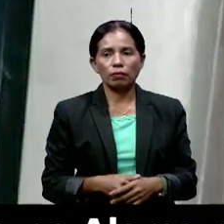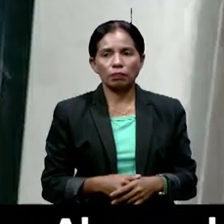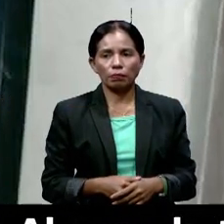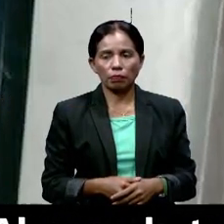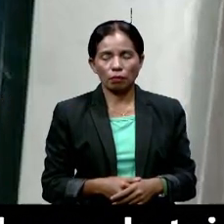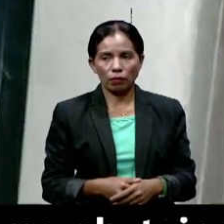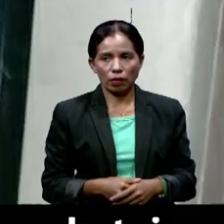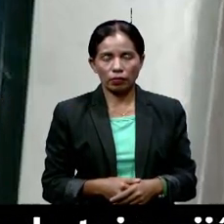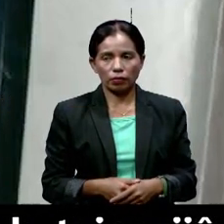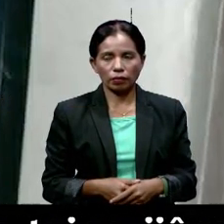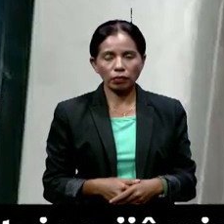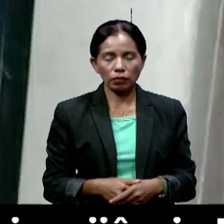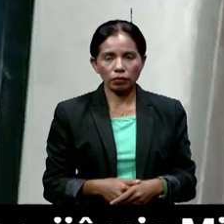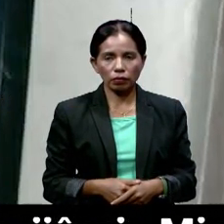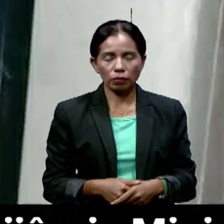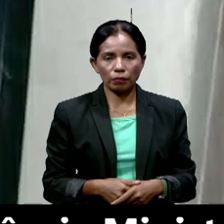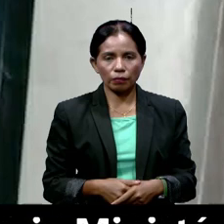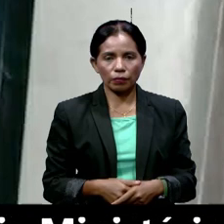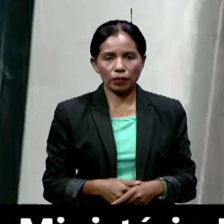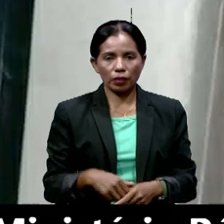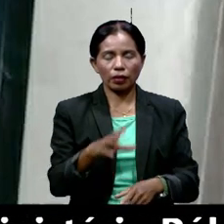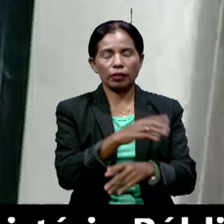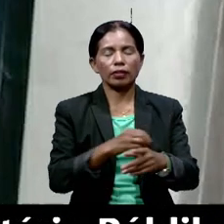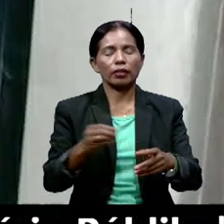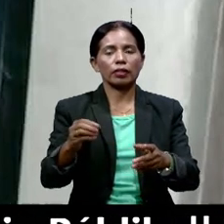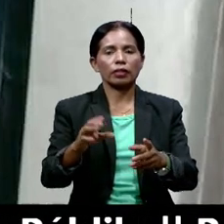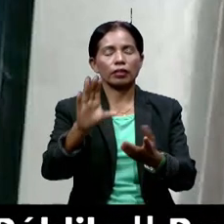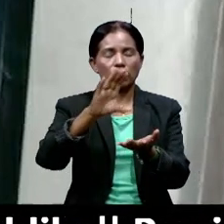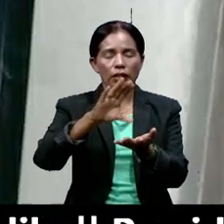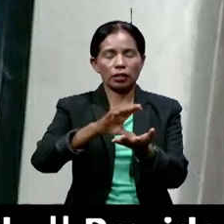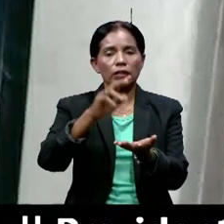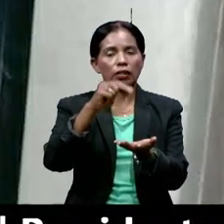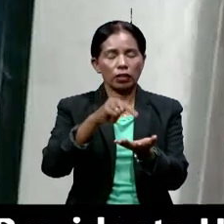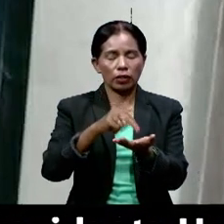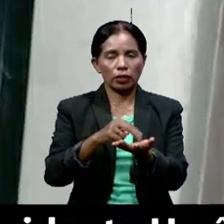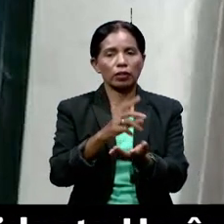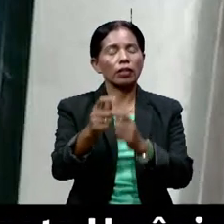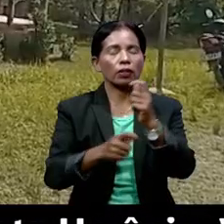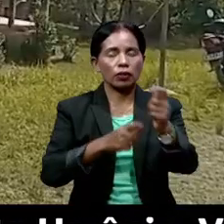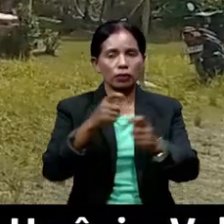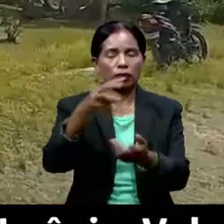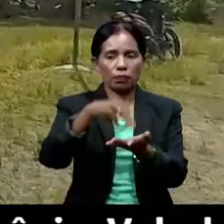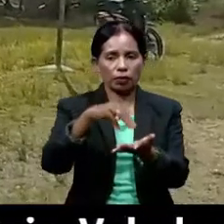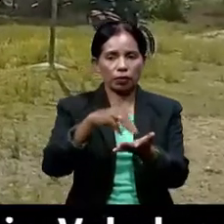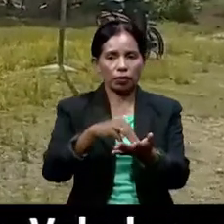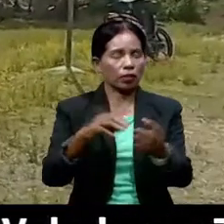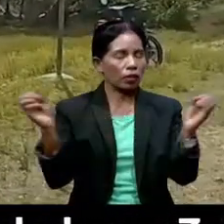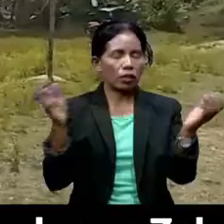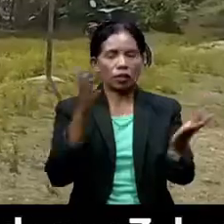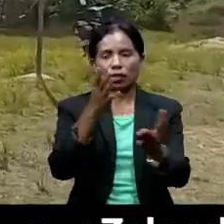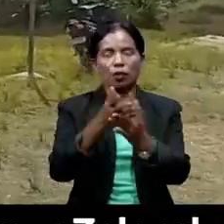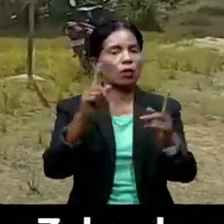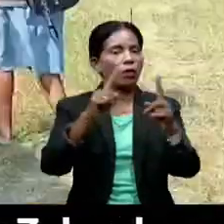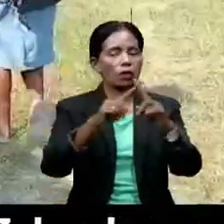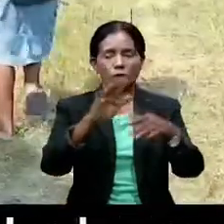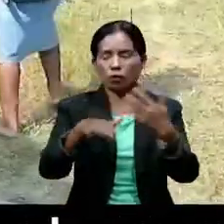Batur nu be sete sense teknologia nian ipa sir nian materia ne ne la tama tama to agora.